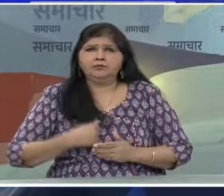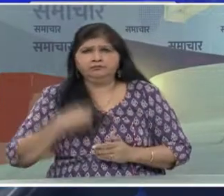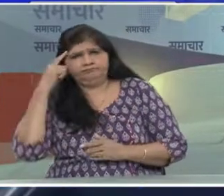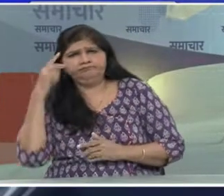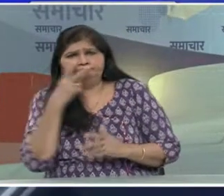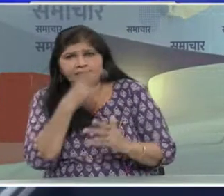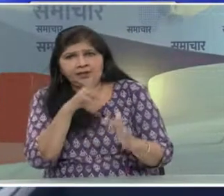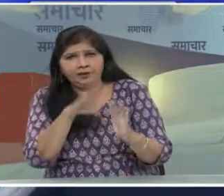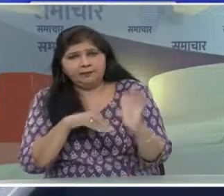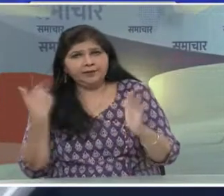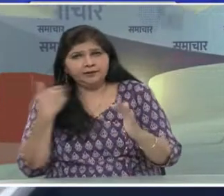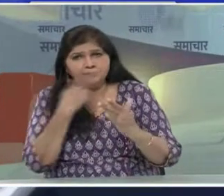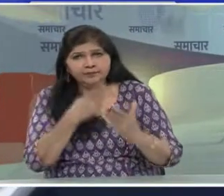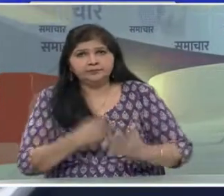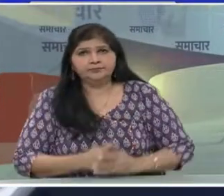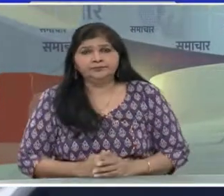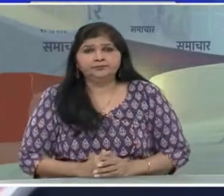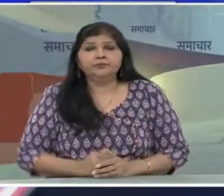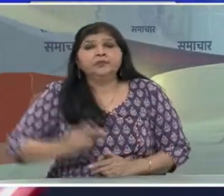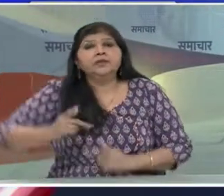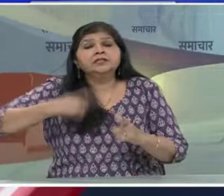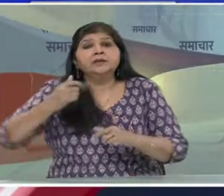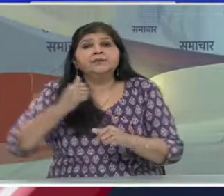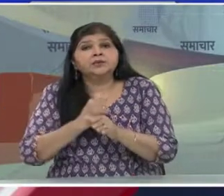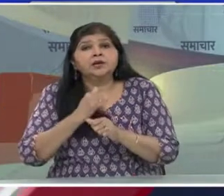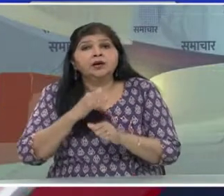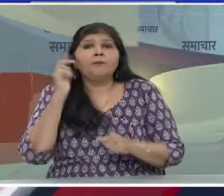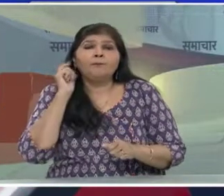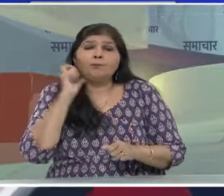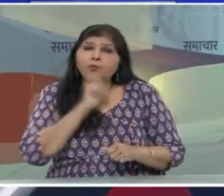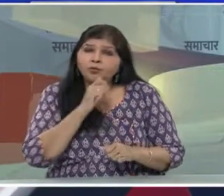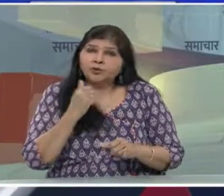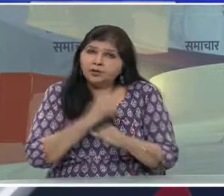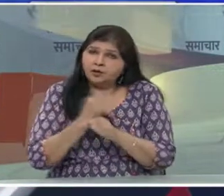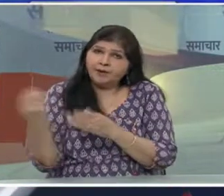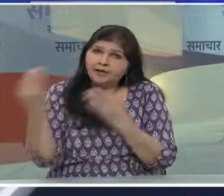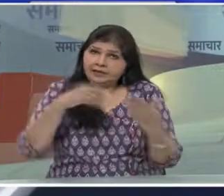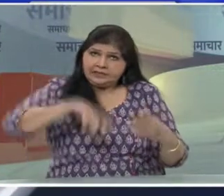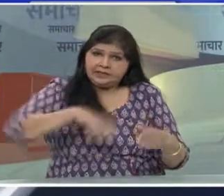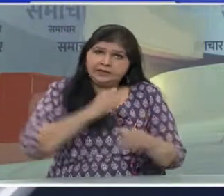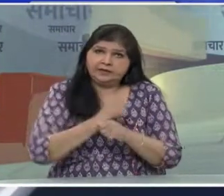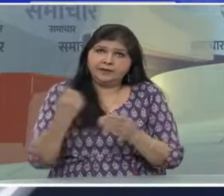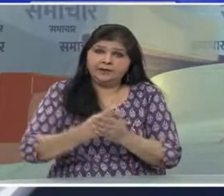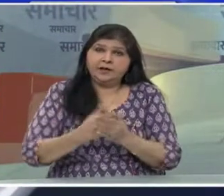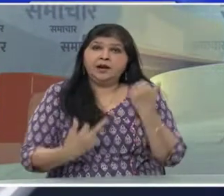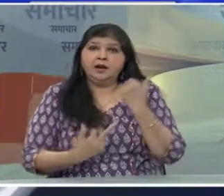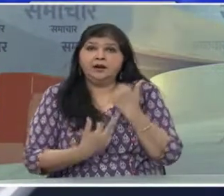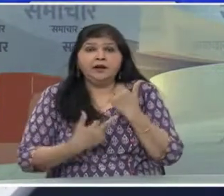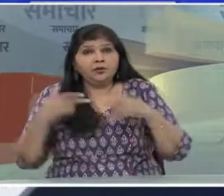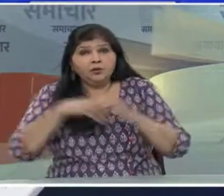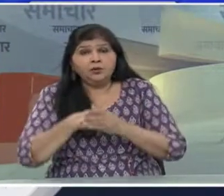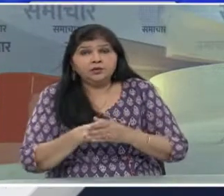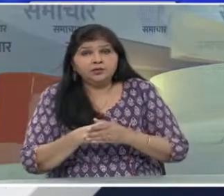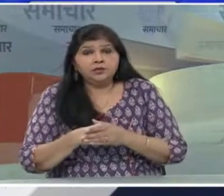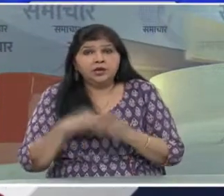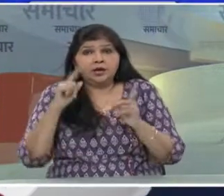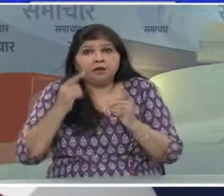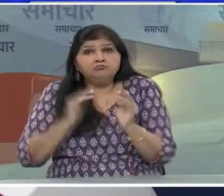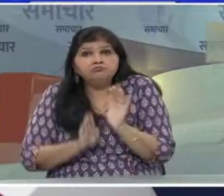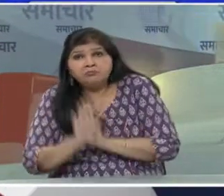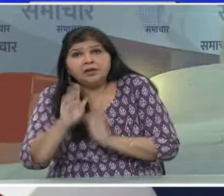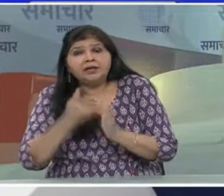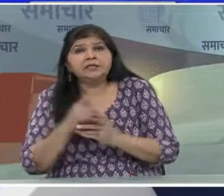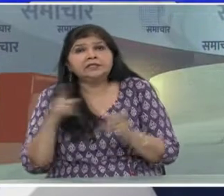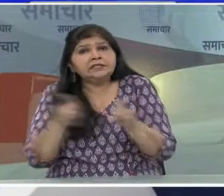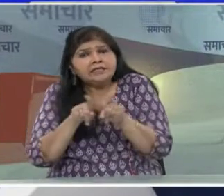होगा कि जब से मोदी जी की सरकार केंद्र में आई है, टेक्नोलॉजी का उपयोग जहां एक और किया जा रहा है, वहीं पर